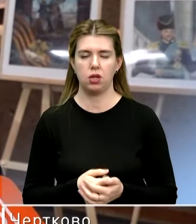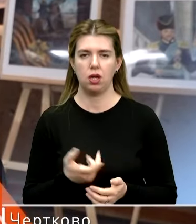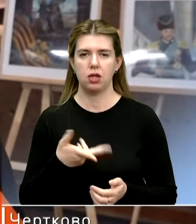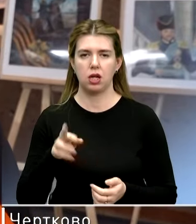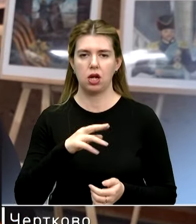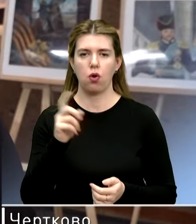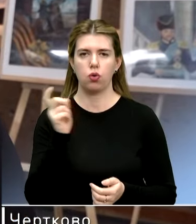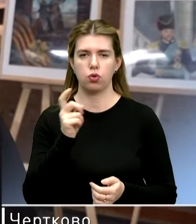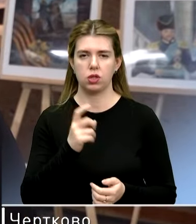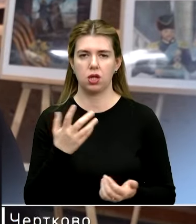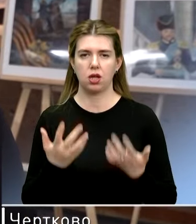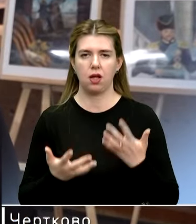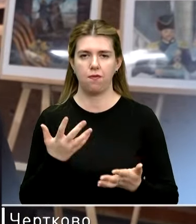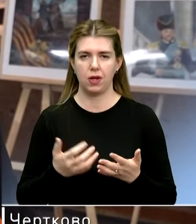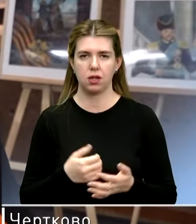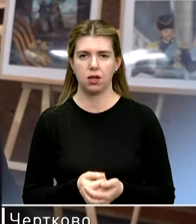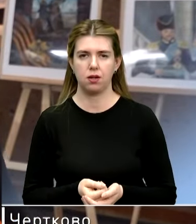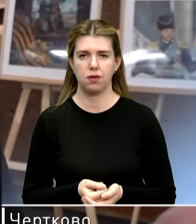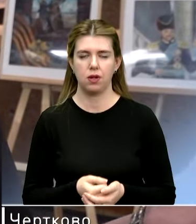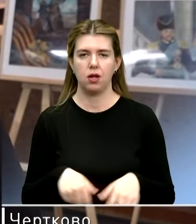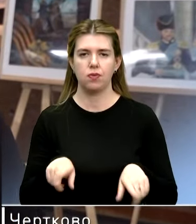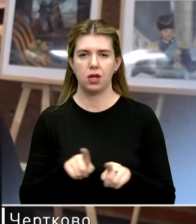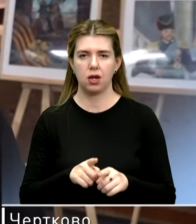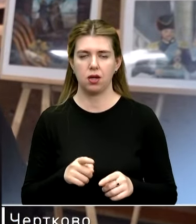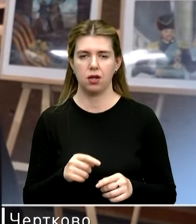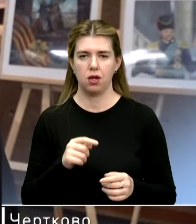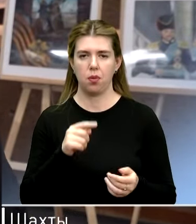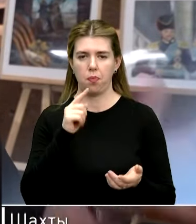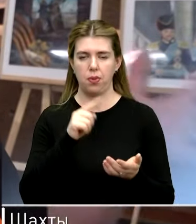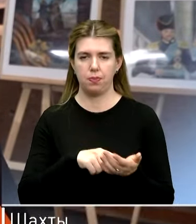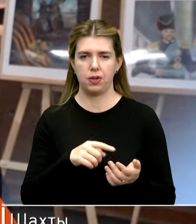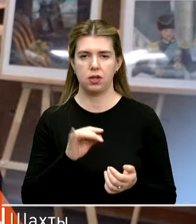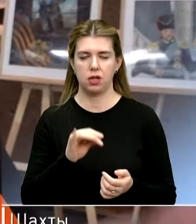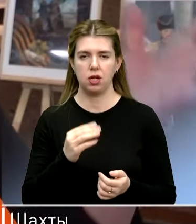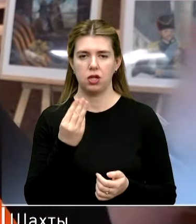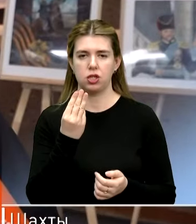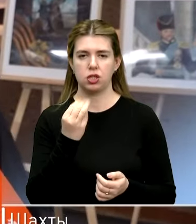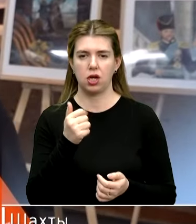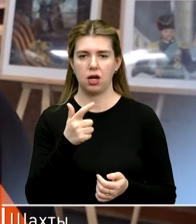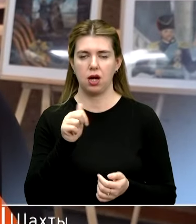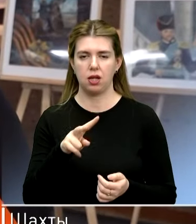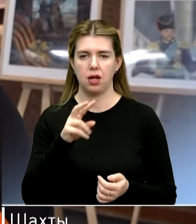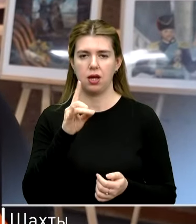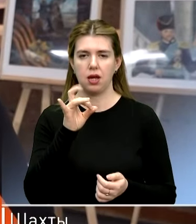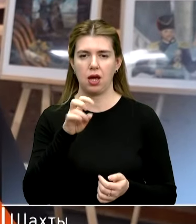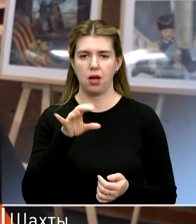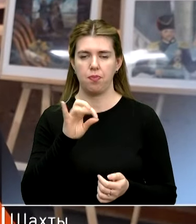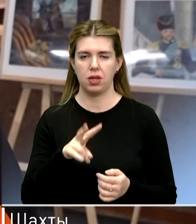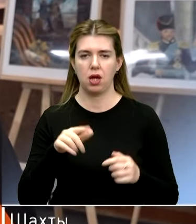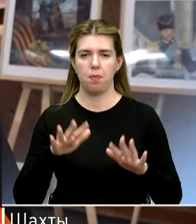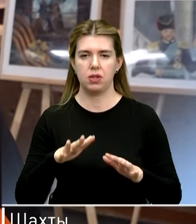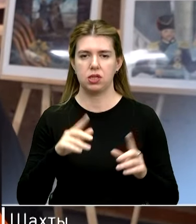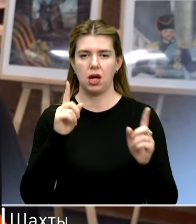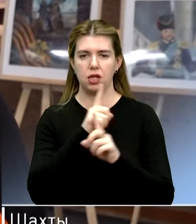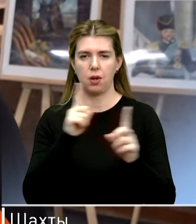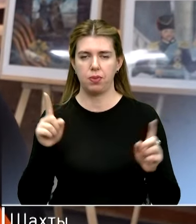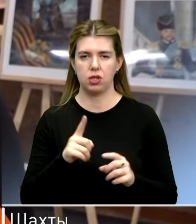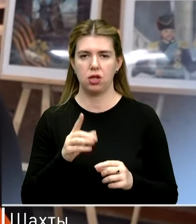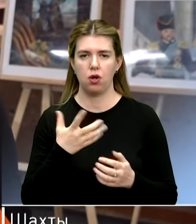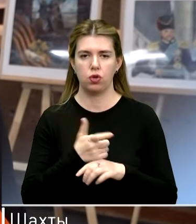для художников, наверное, такая мекка, потому что это и Шагал, и Репин, это места